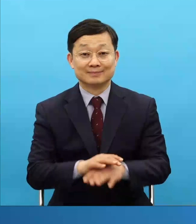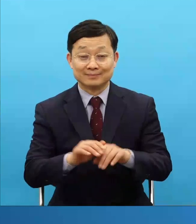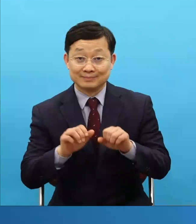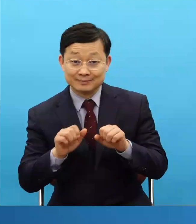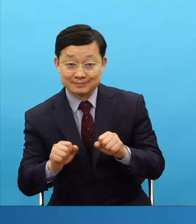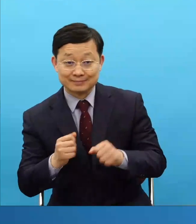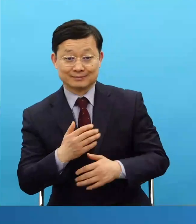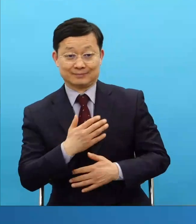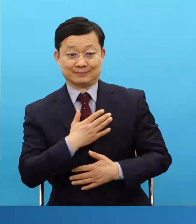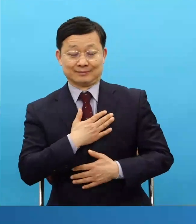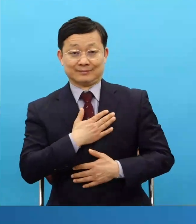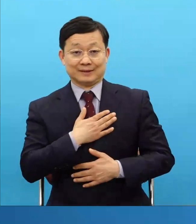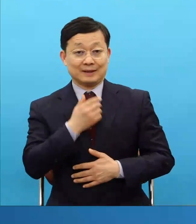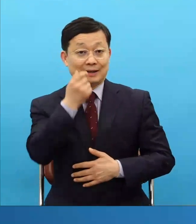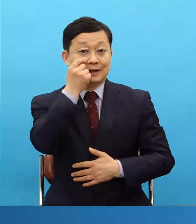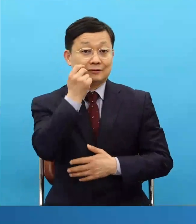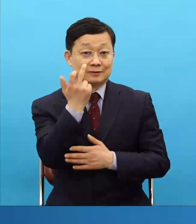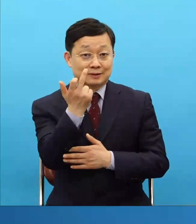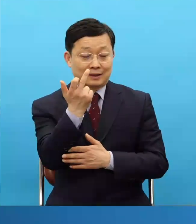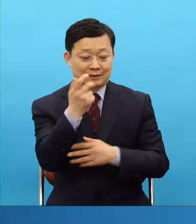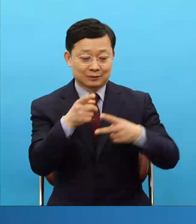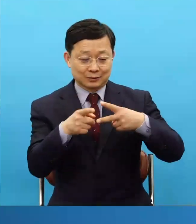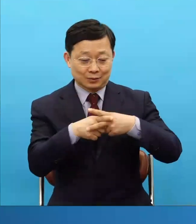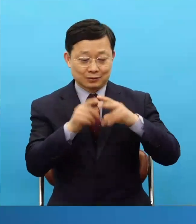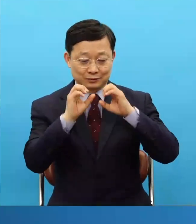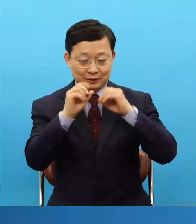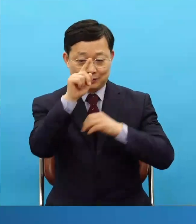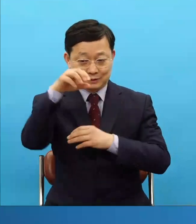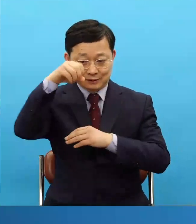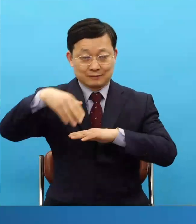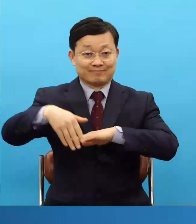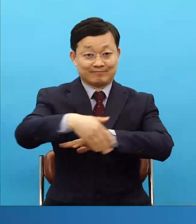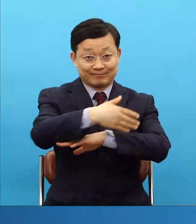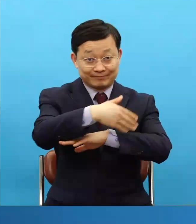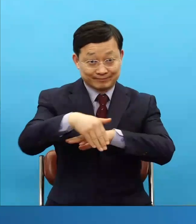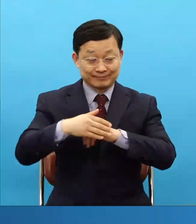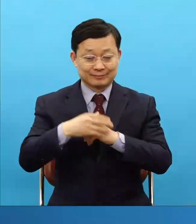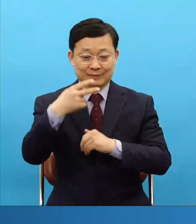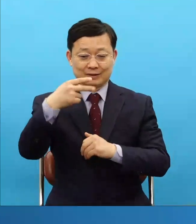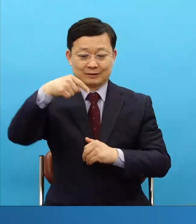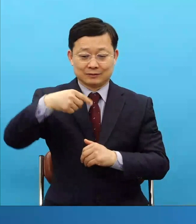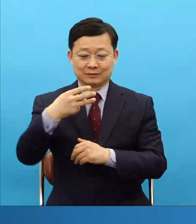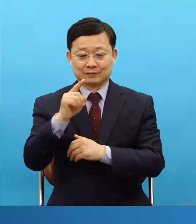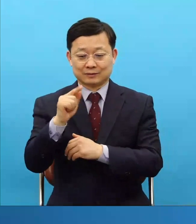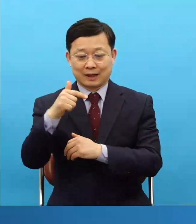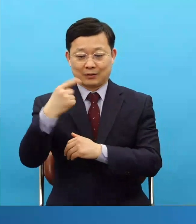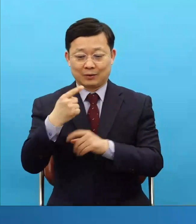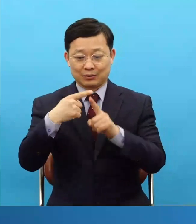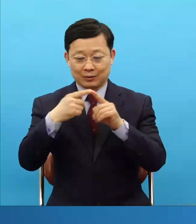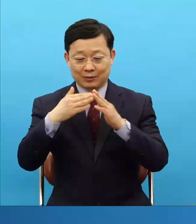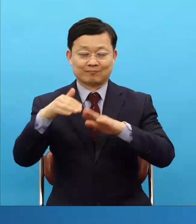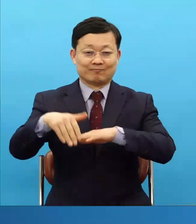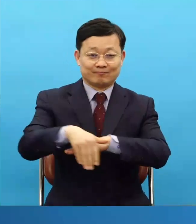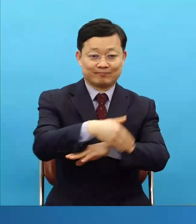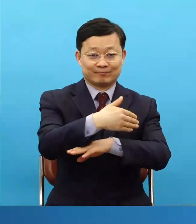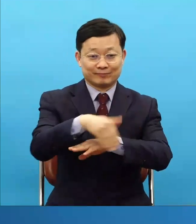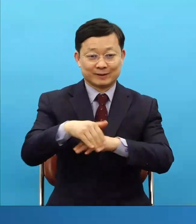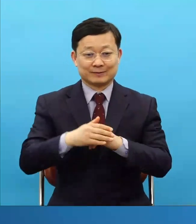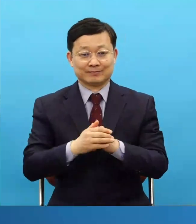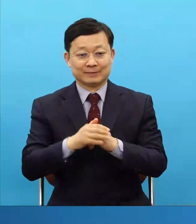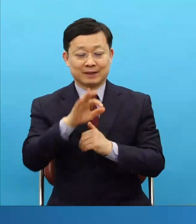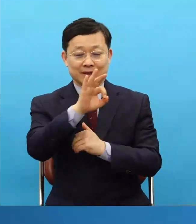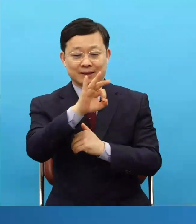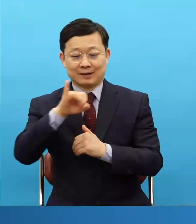안녕하세요. 저는 울산 초등 전도신학원에 재학 중이며 두란노 교회에서 자라고 있는 이세한 렘넌트입니다. Hello,